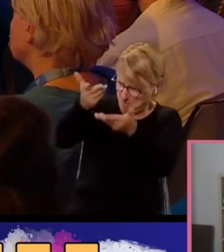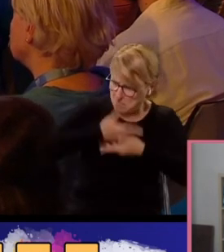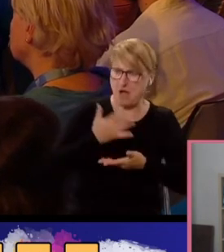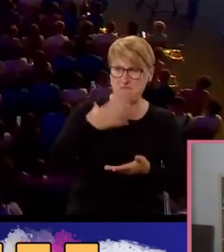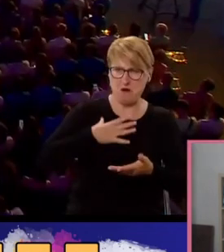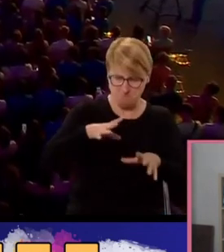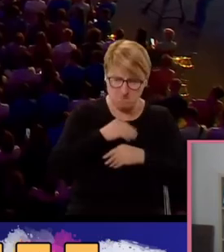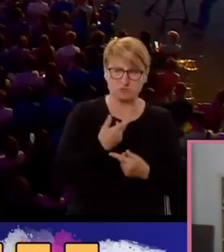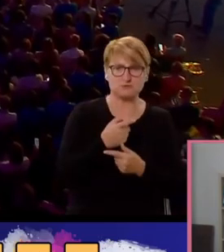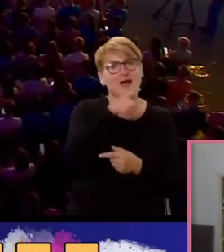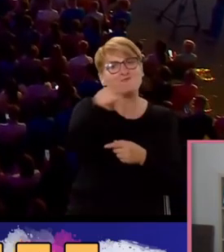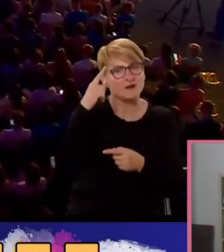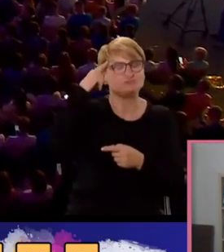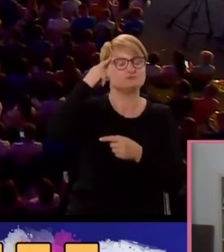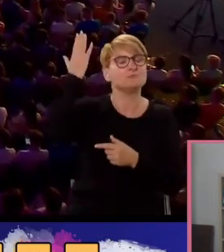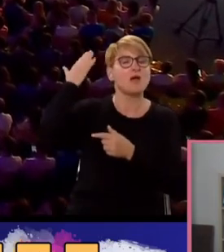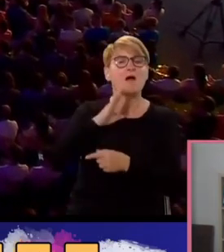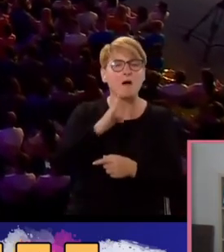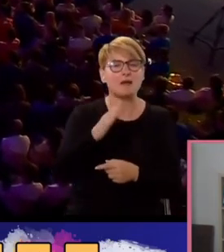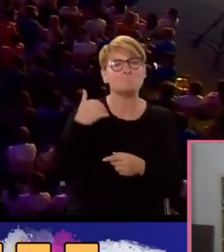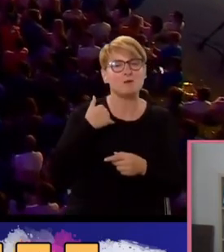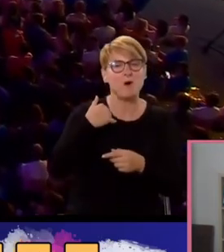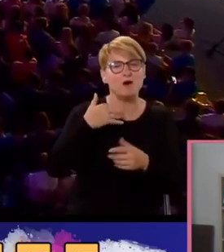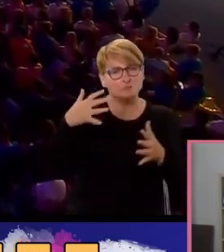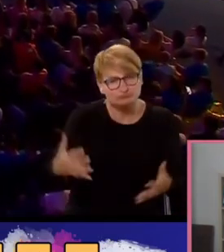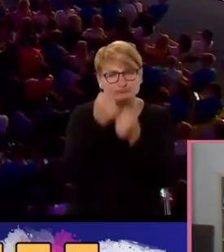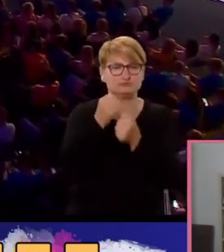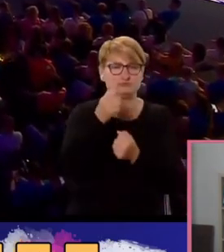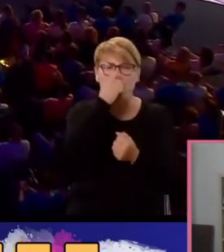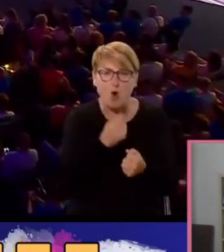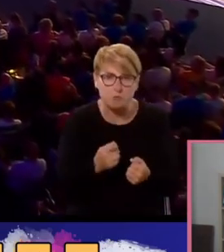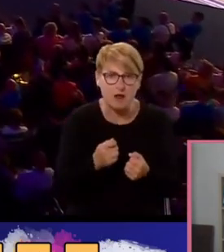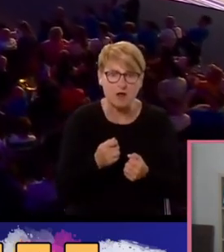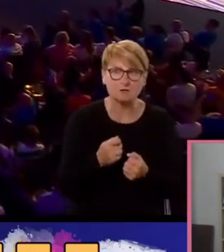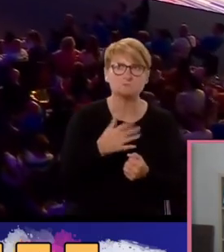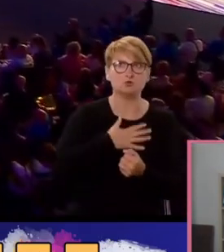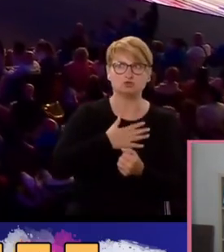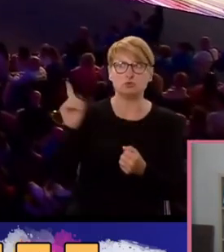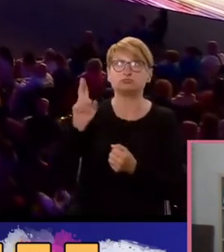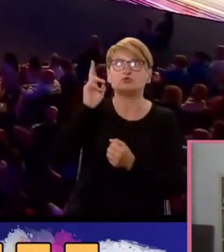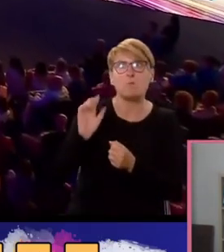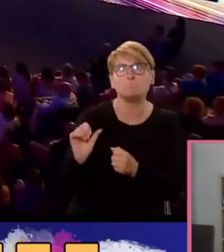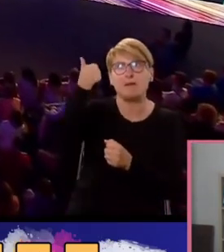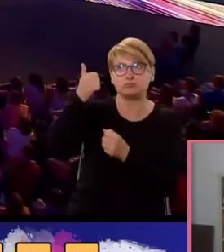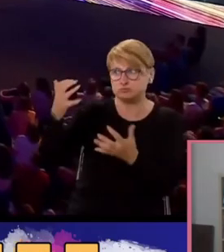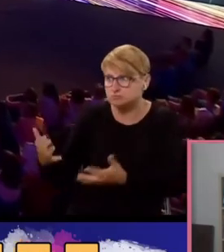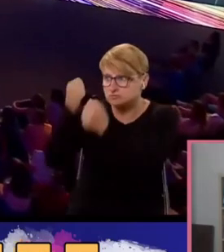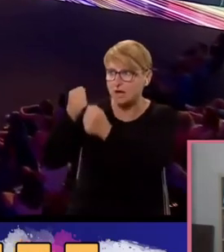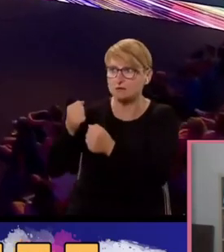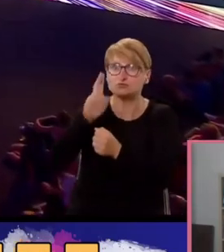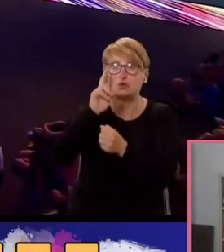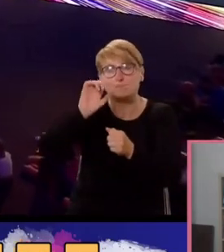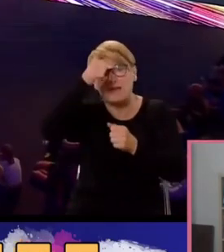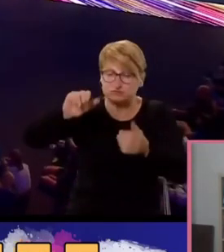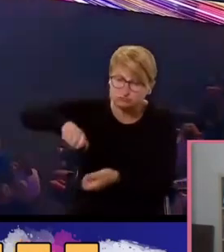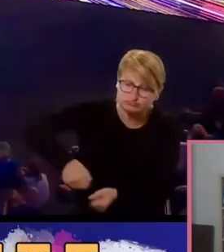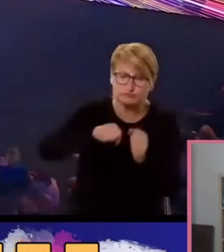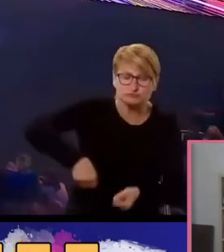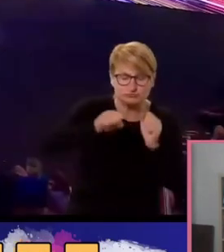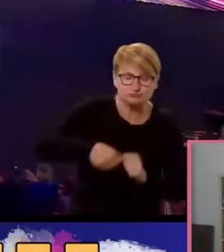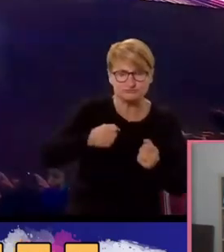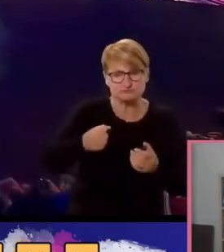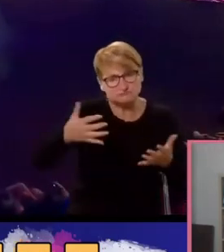sobie przypomnicie, na przykład w Stanach Zjednoczonych, kiedy odkryto ropę naftową, no to traktowano tę ropę naftową jako własność tego pierwszego, który przybędzie tam i wykopie sobie tą studnię i